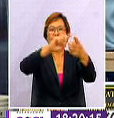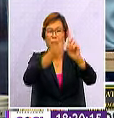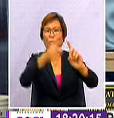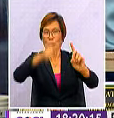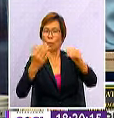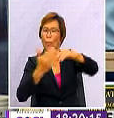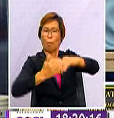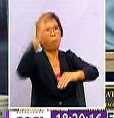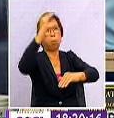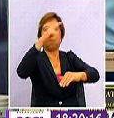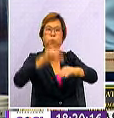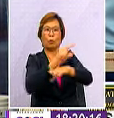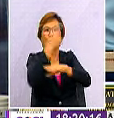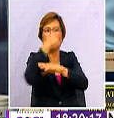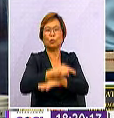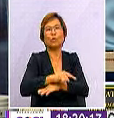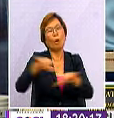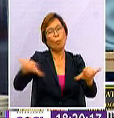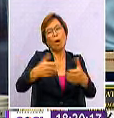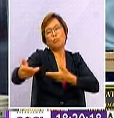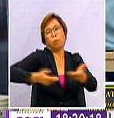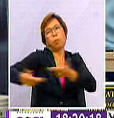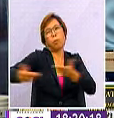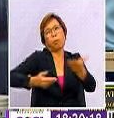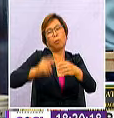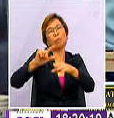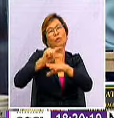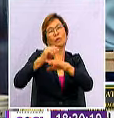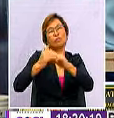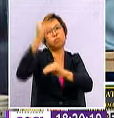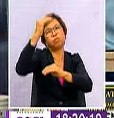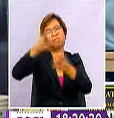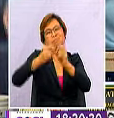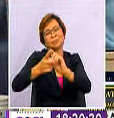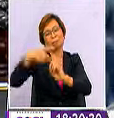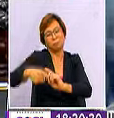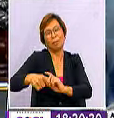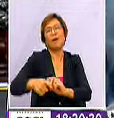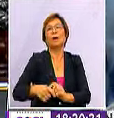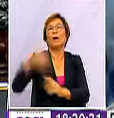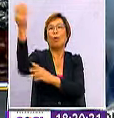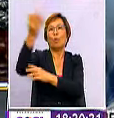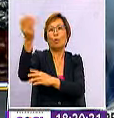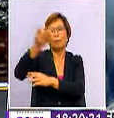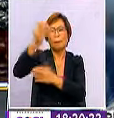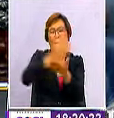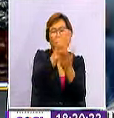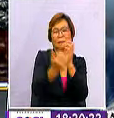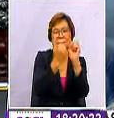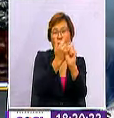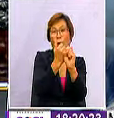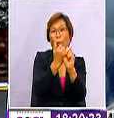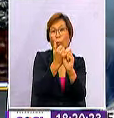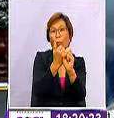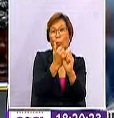perlu dimaksimumkan dalam menjalani sebarang urusan seharian. Contohnya, ucapan belanjawan pada tahun ini